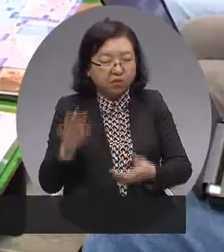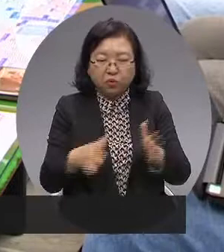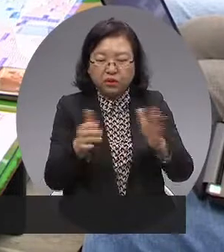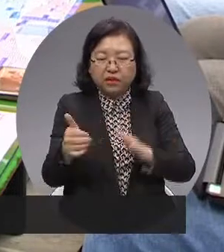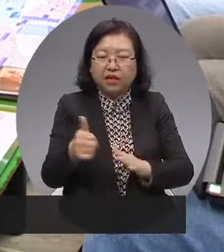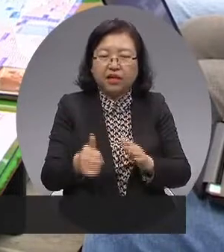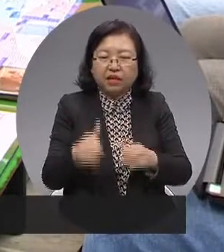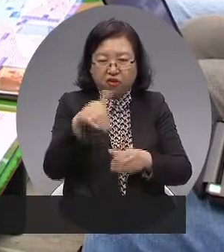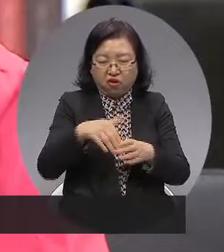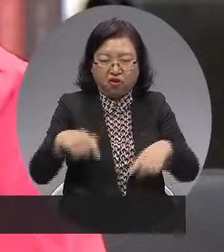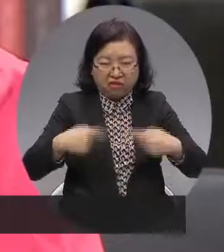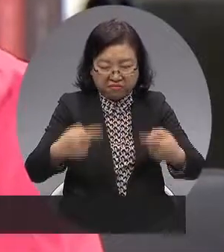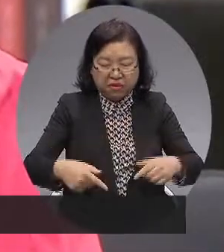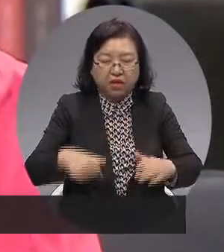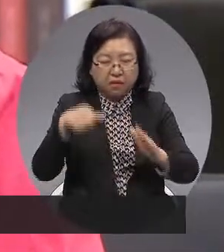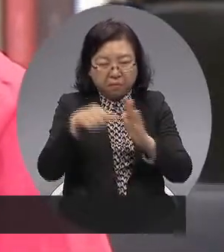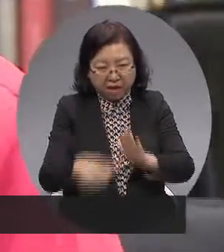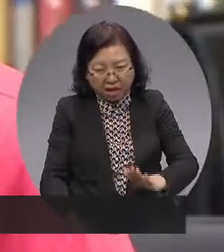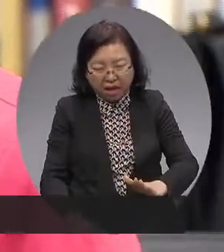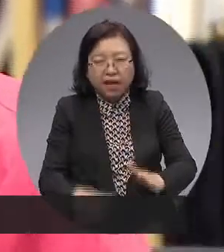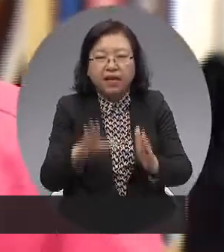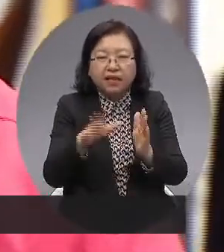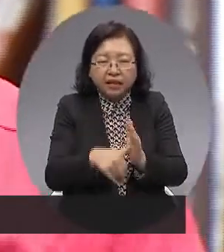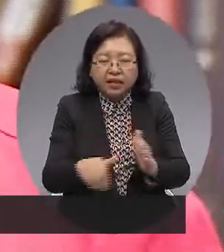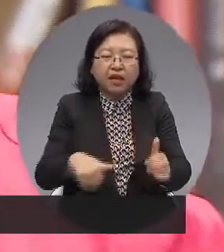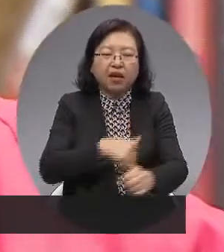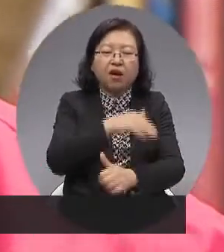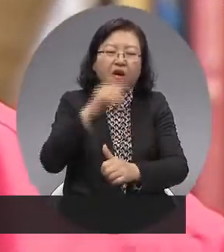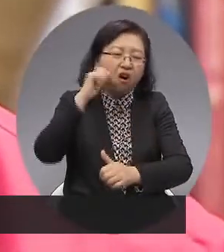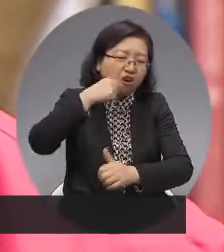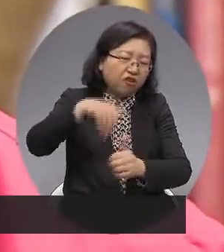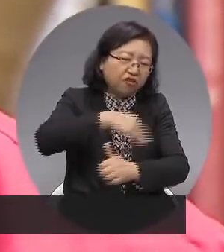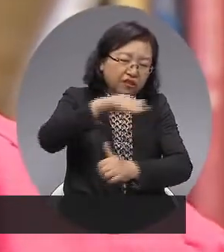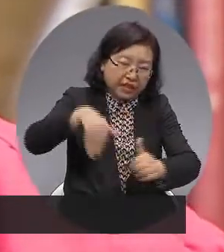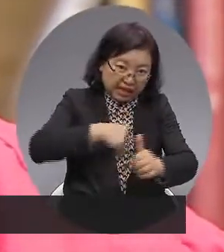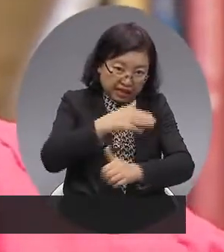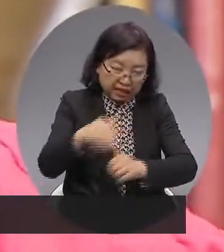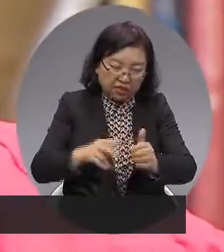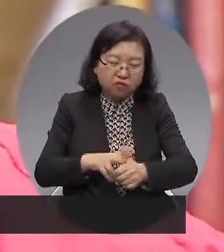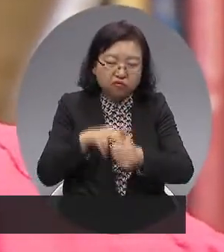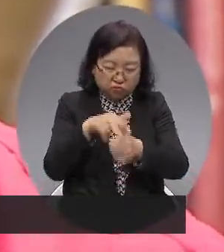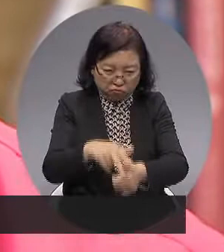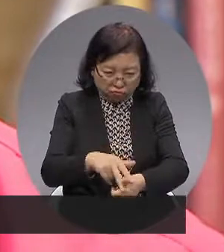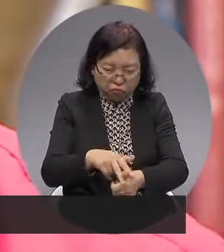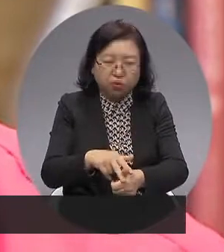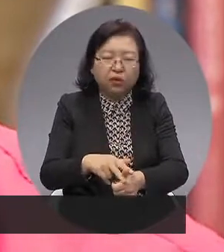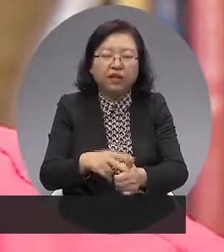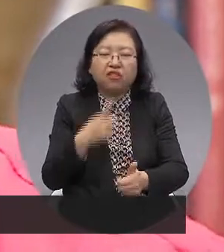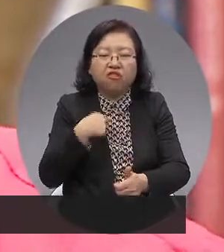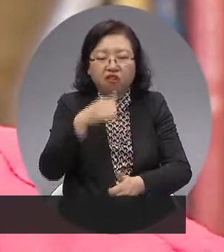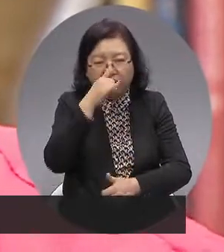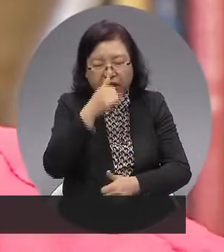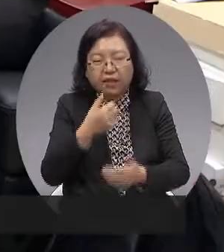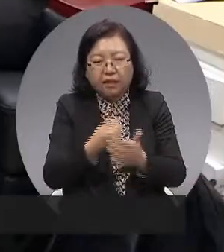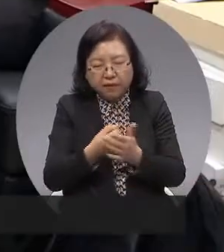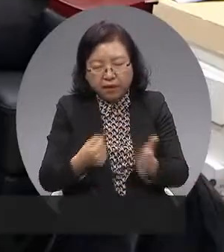선거에서 패한데 대해서는 당시 어려운 상황에 후보로 나서 선거를 치렀다며 당심에 호소하고